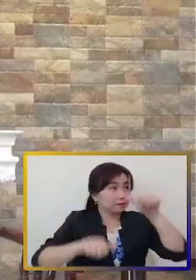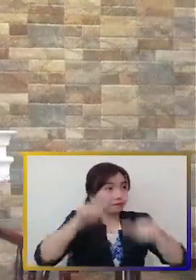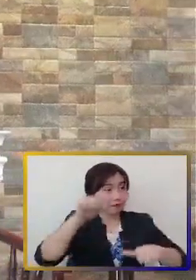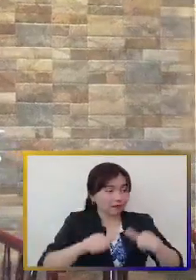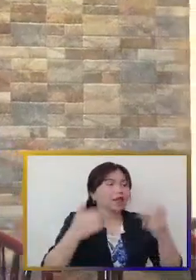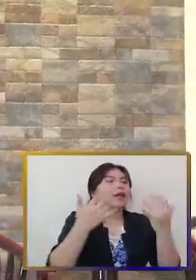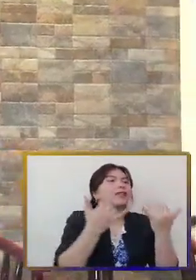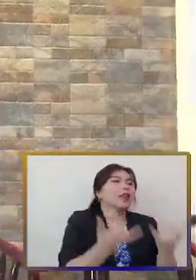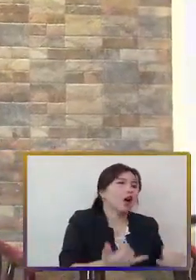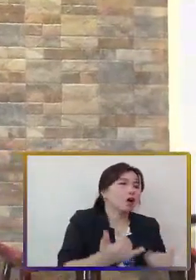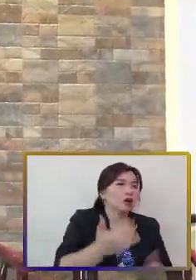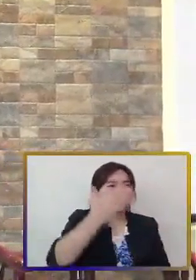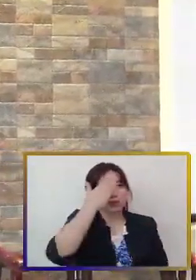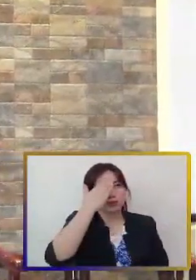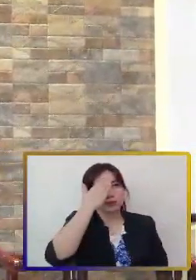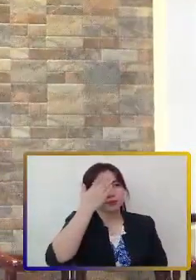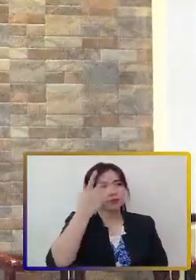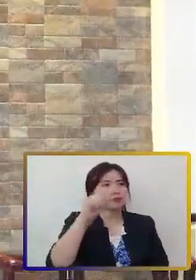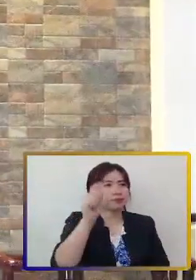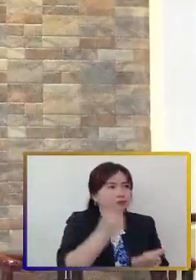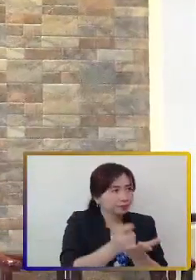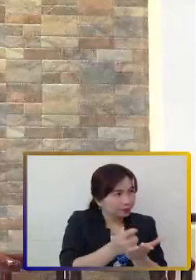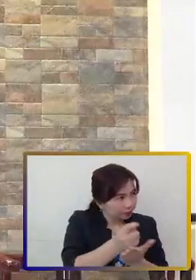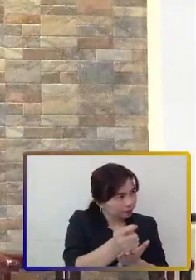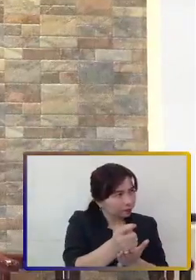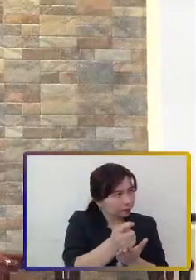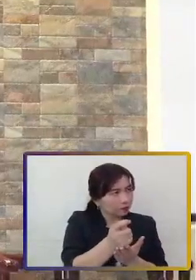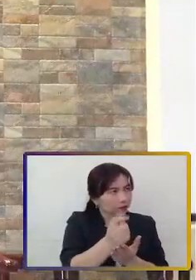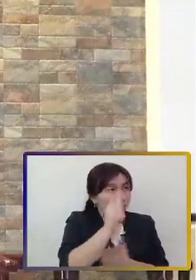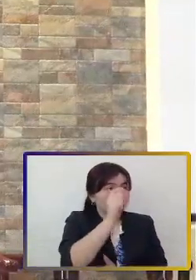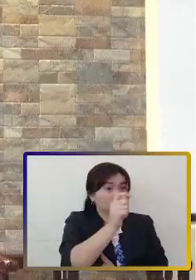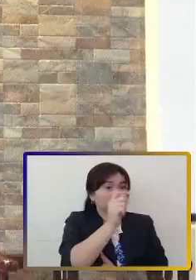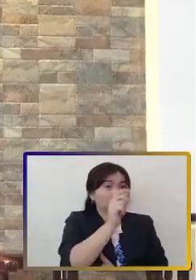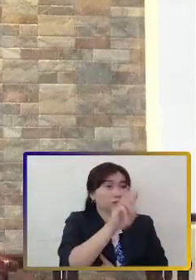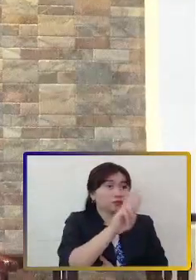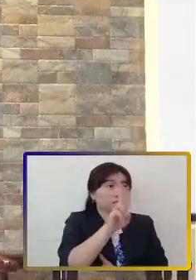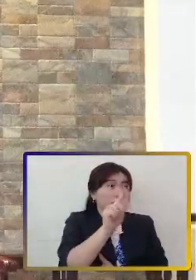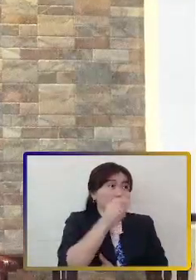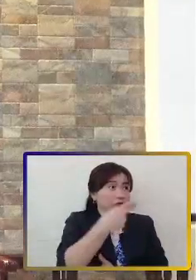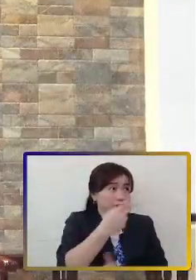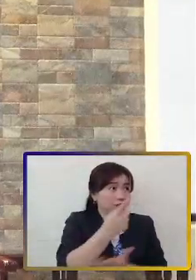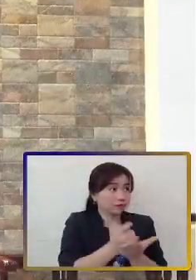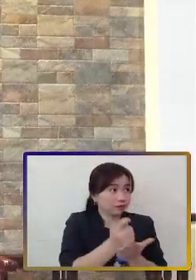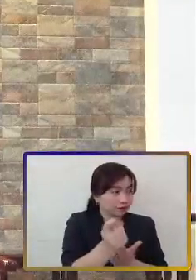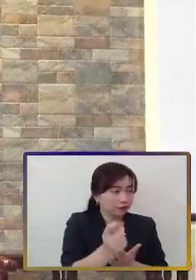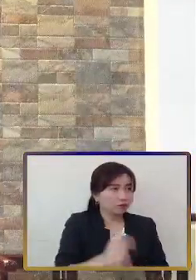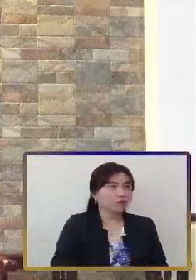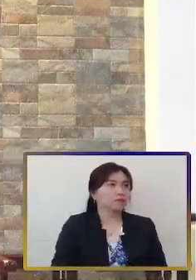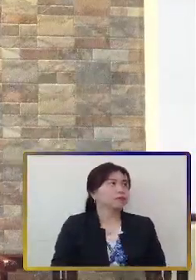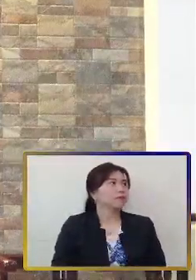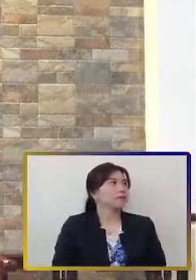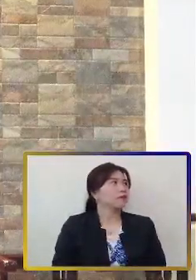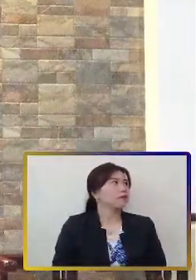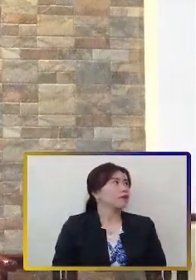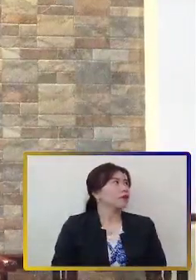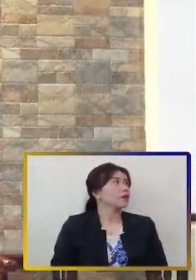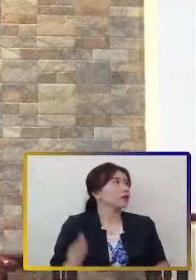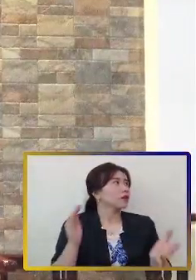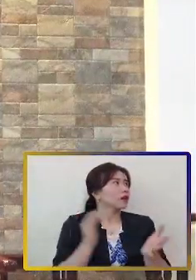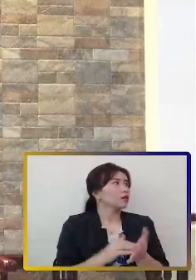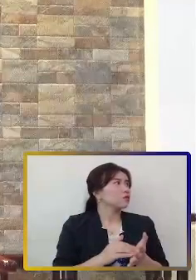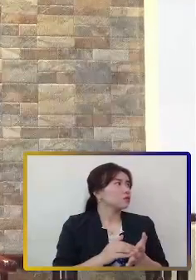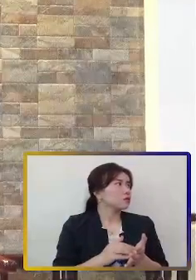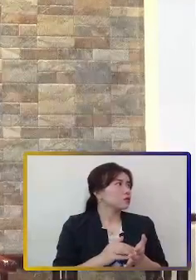acknowledge the truth I'm not talking about the small tea I'm talking about the